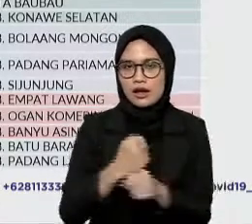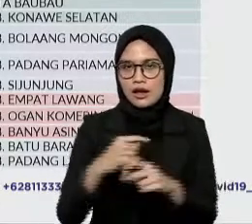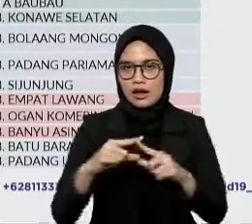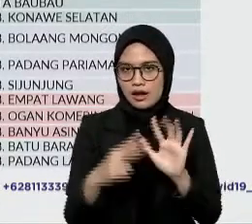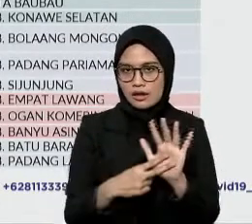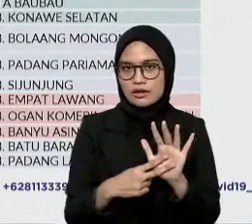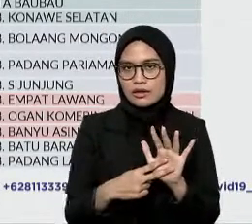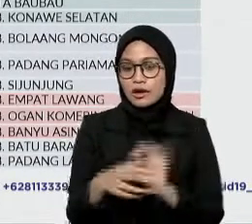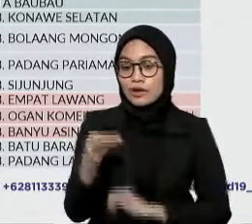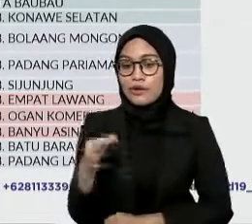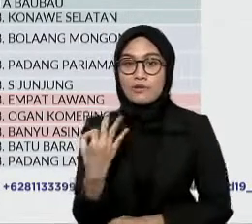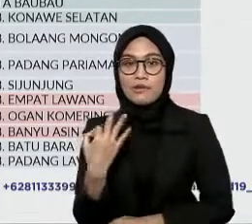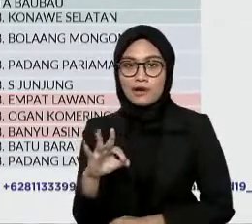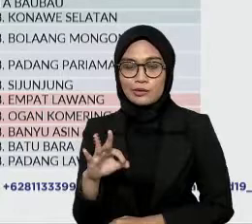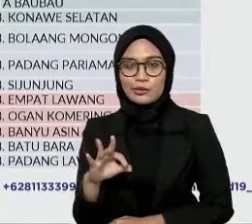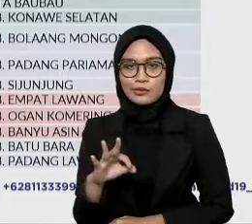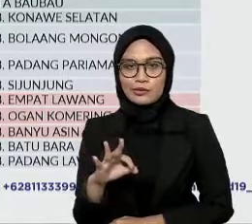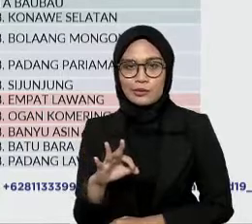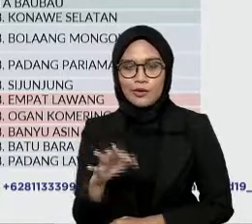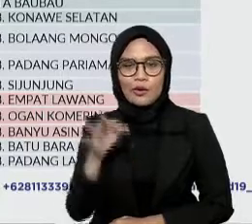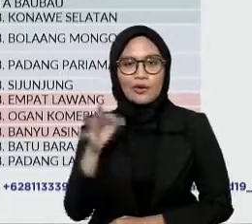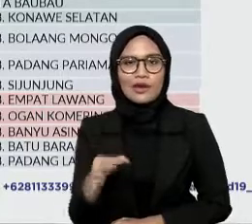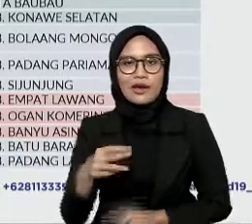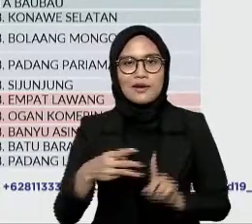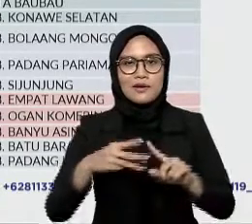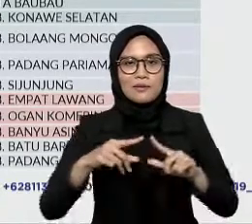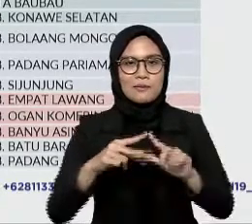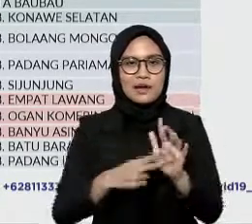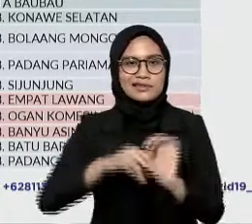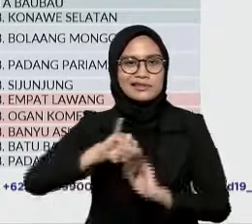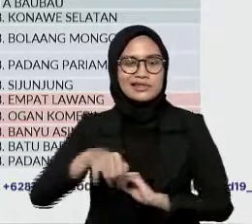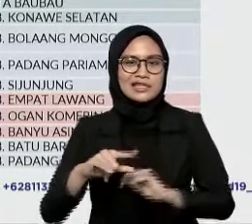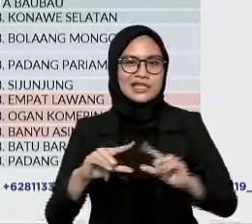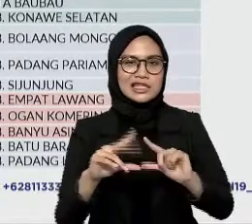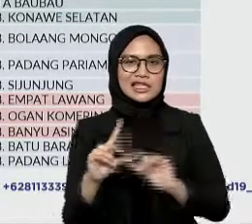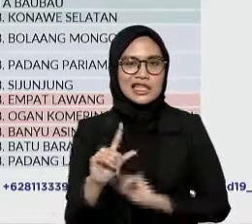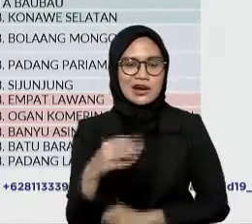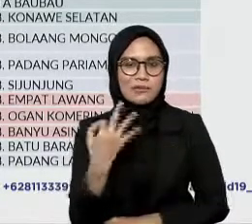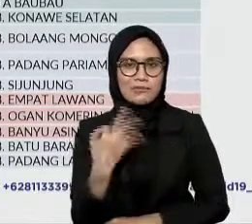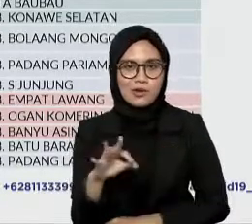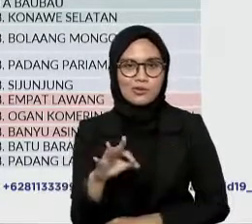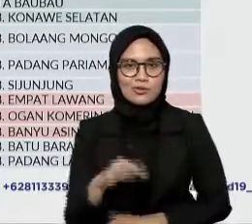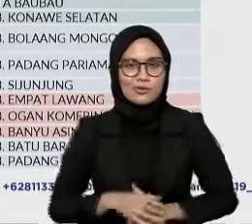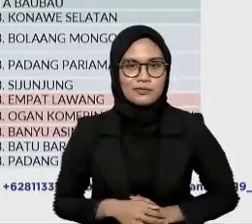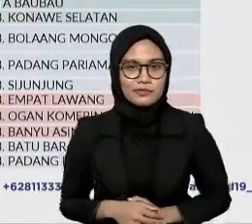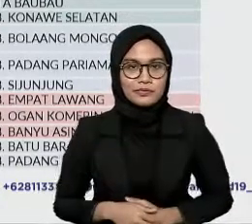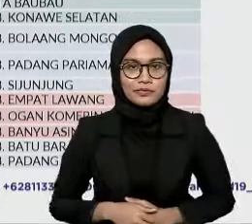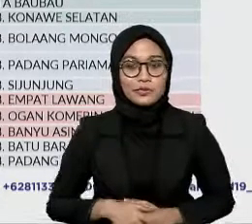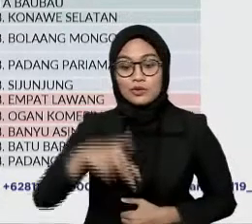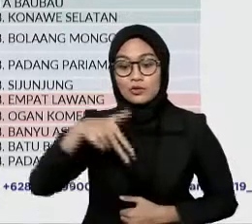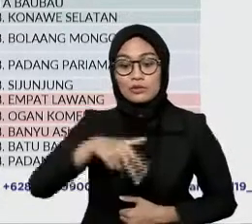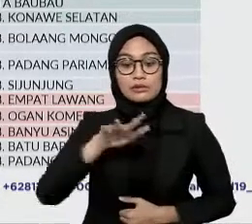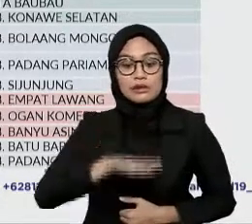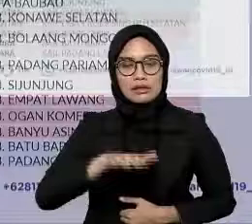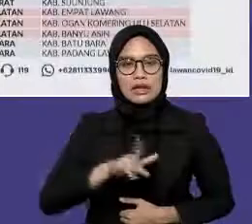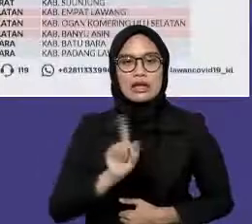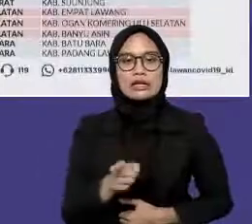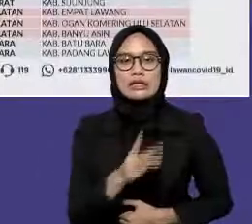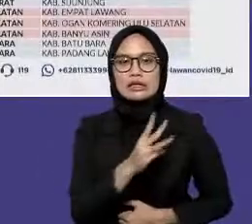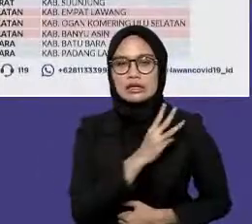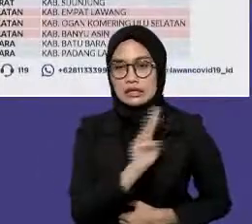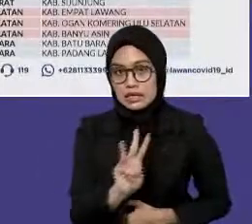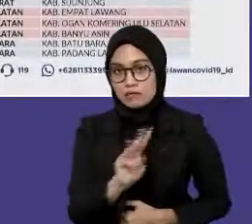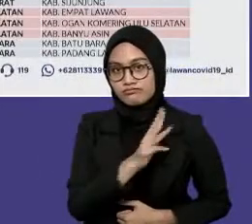Kota Baru, dan Kota Banjarbaru. Sedangkan Sulawesi Selatan menyumbang 3 kabupaten